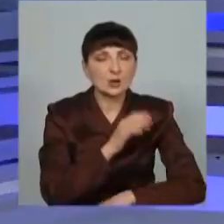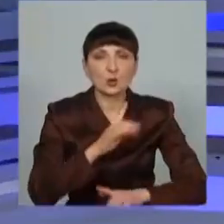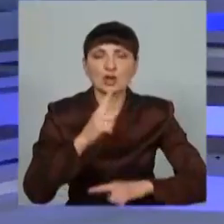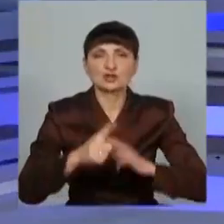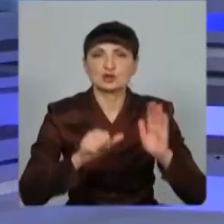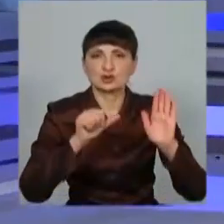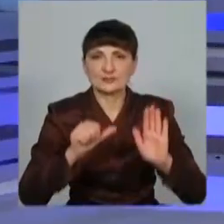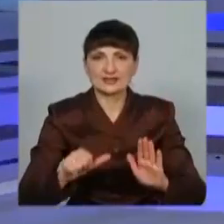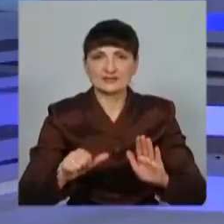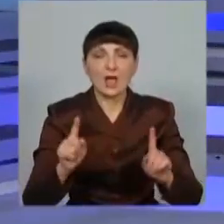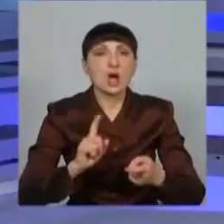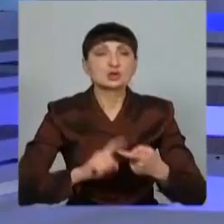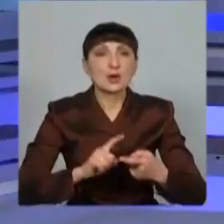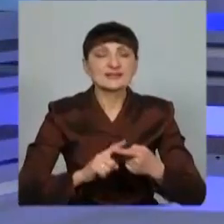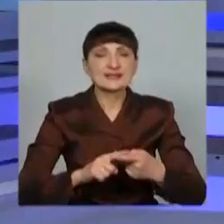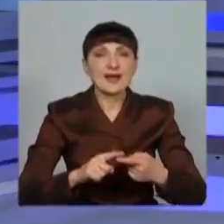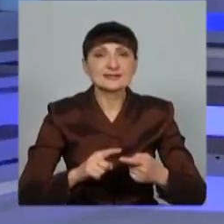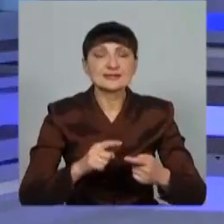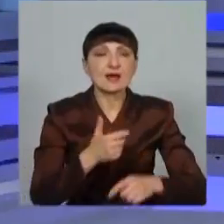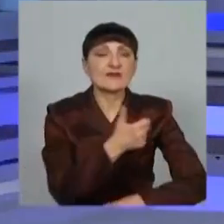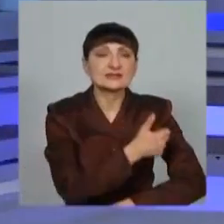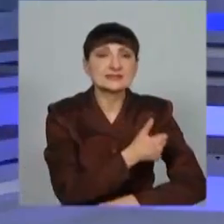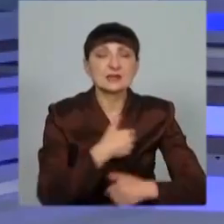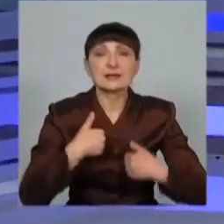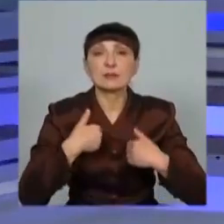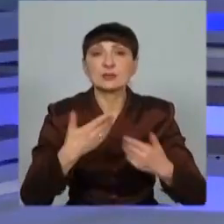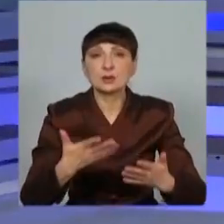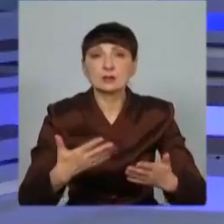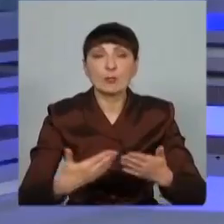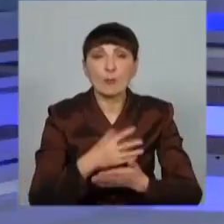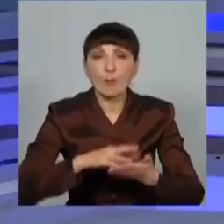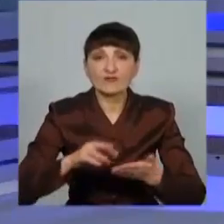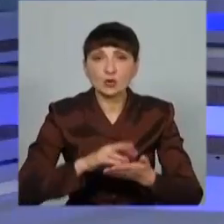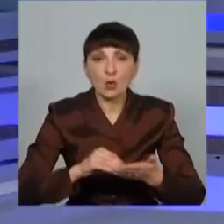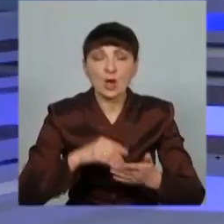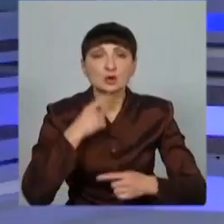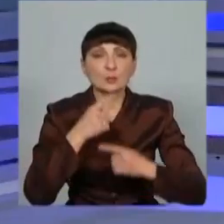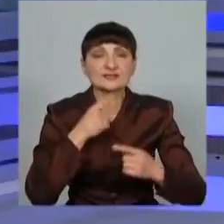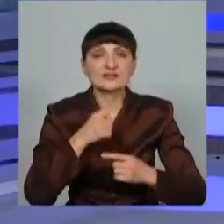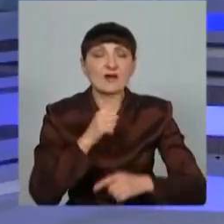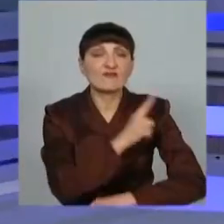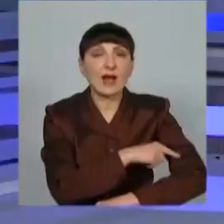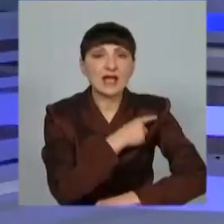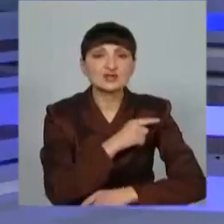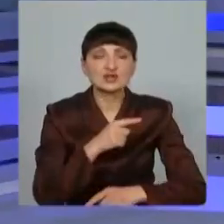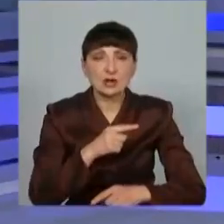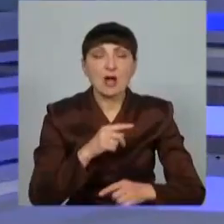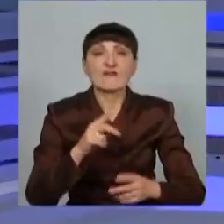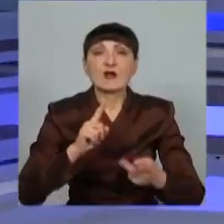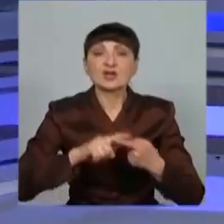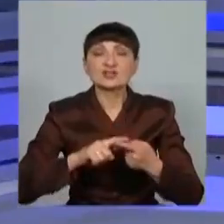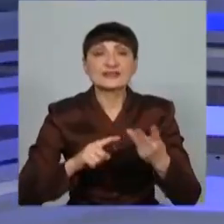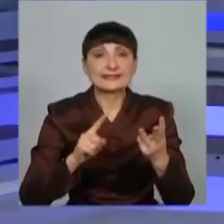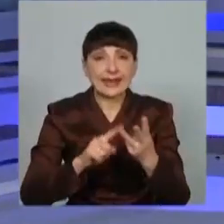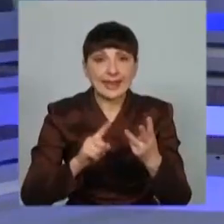6 месяцев. А вот что касается препаратов, которыми рекомендуется ревакцинироваться, то, по словам иммунолога, в качестве третьей дозы